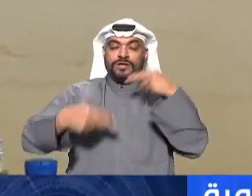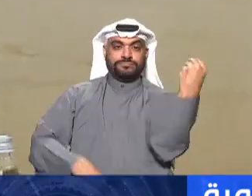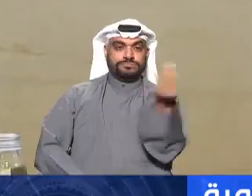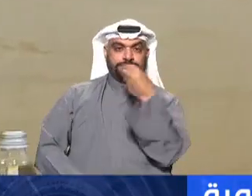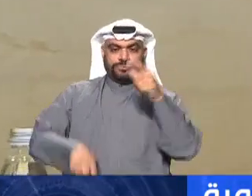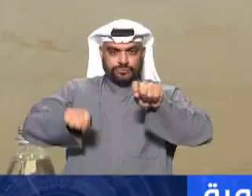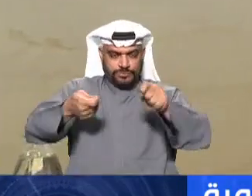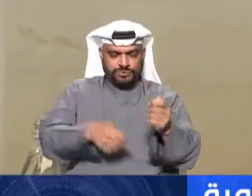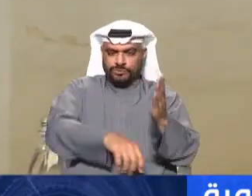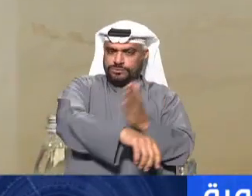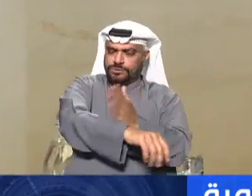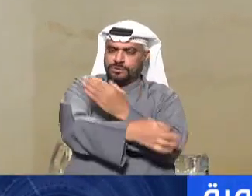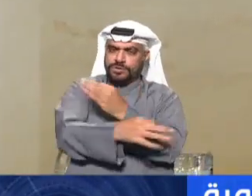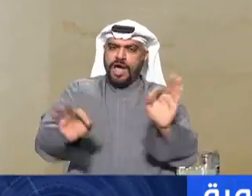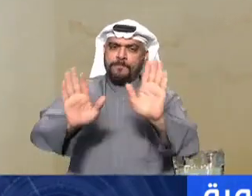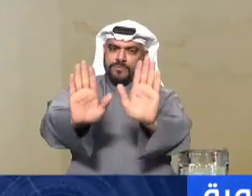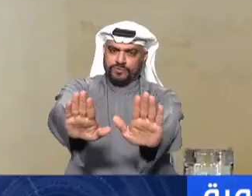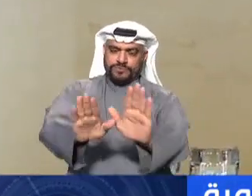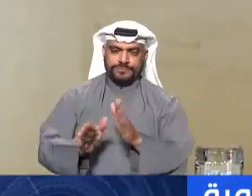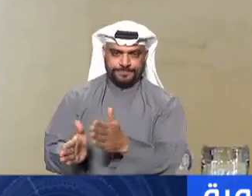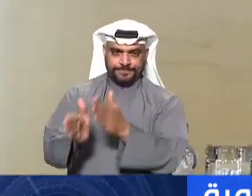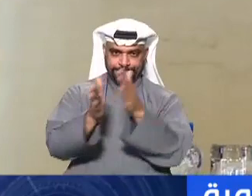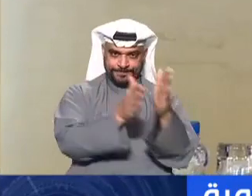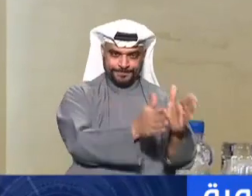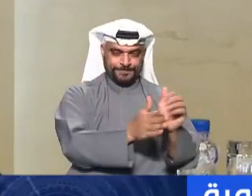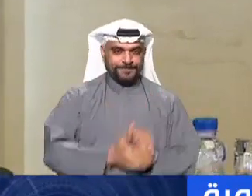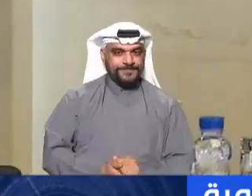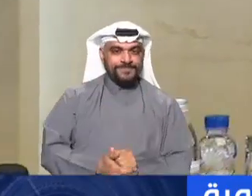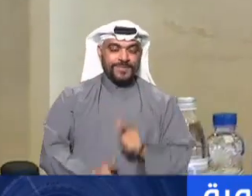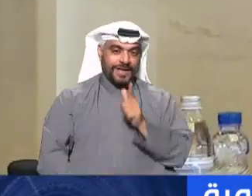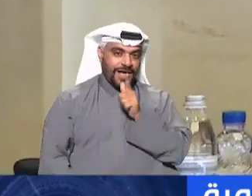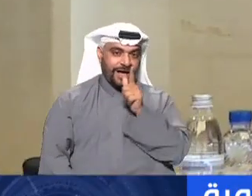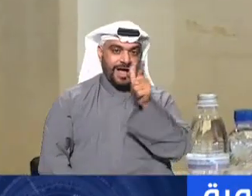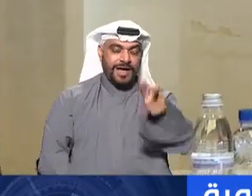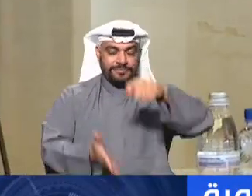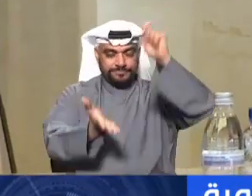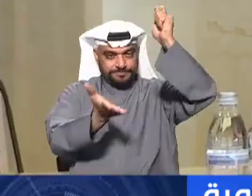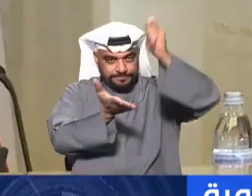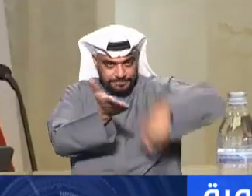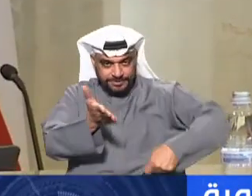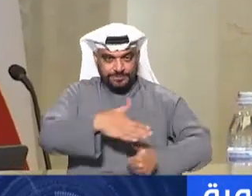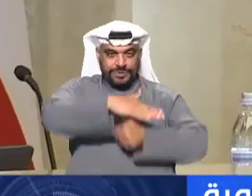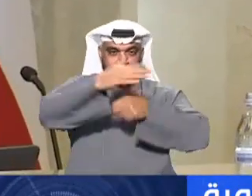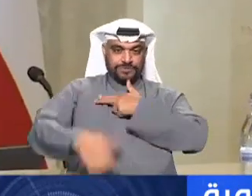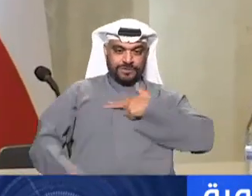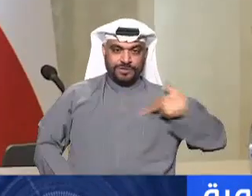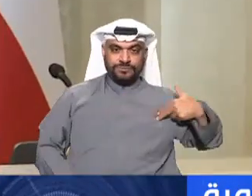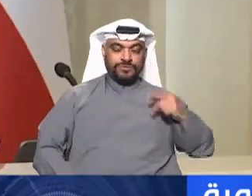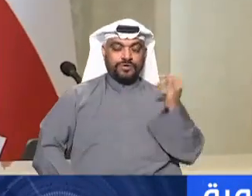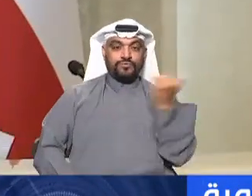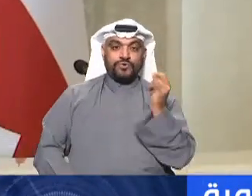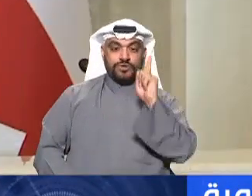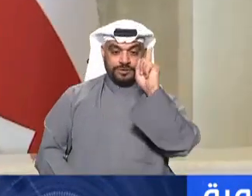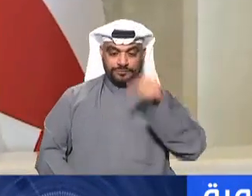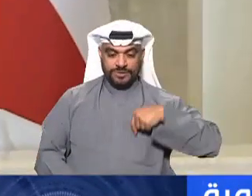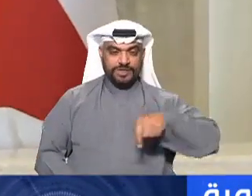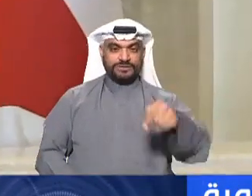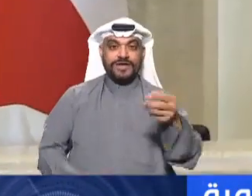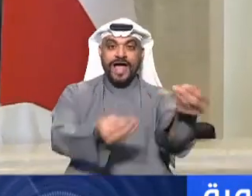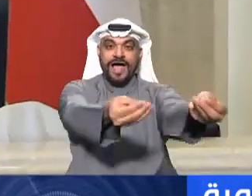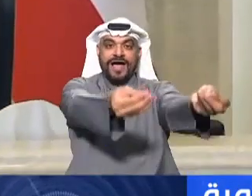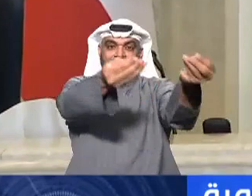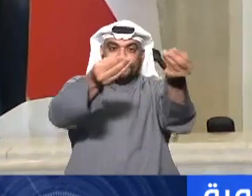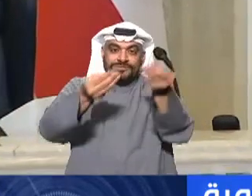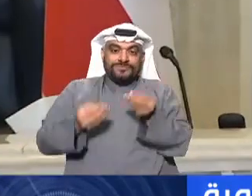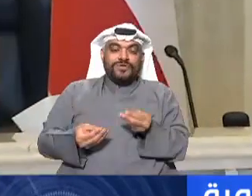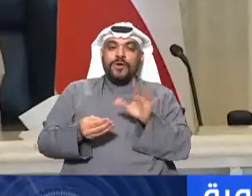وتأمين المخزون الاستراتيجي في البلاد. ومن جانب آخر، قرر مجلس الوزراء قبول التبرع المقدم من السيد عماد